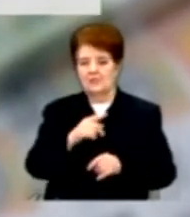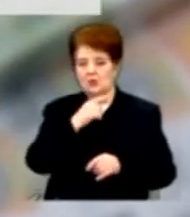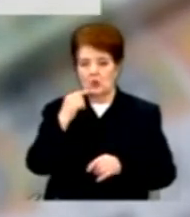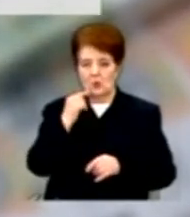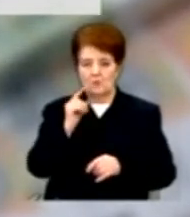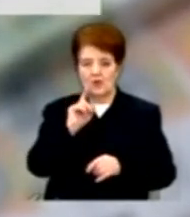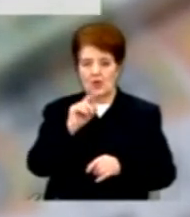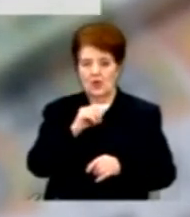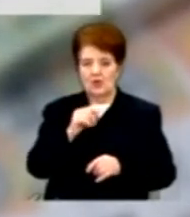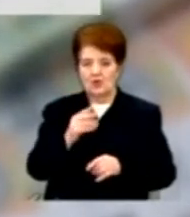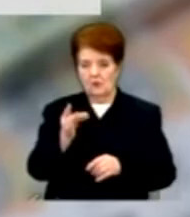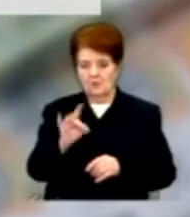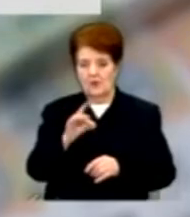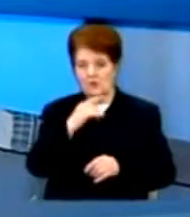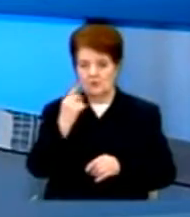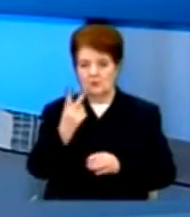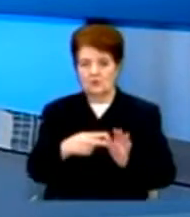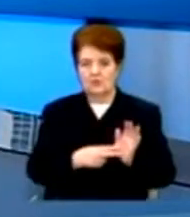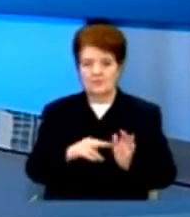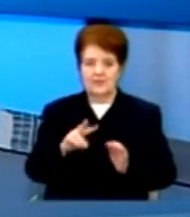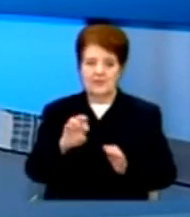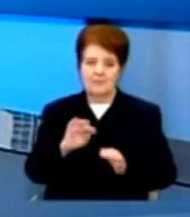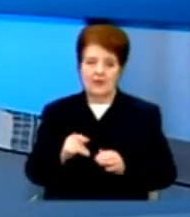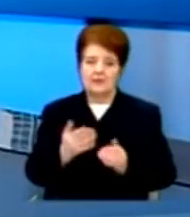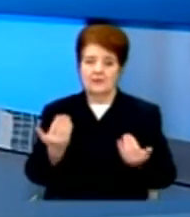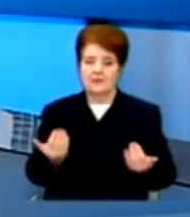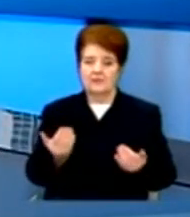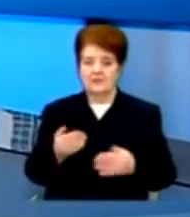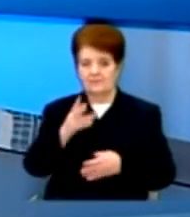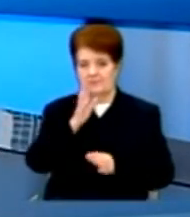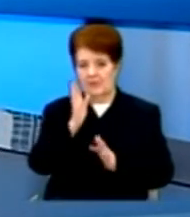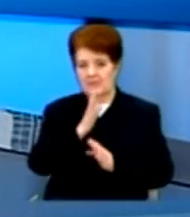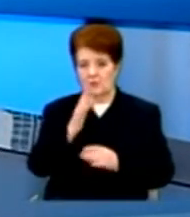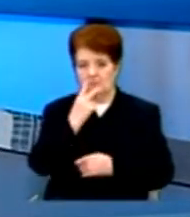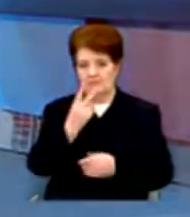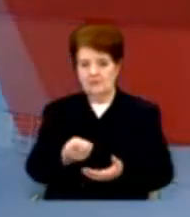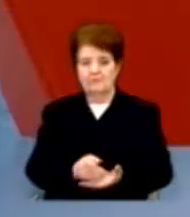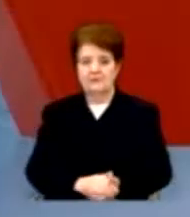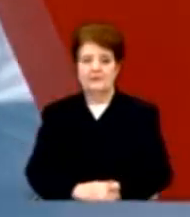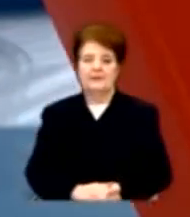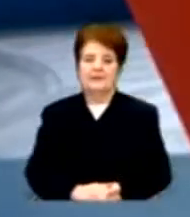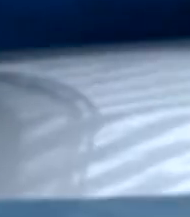rusească, 27 de bani. Iar pe final să vedem datele meteo.